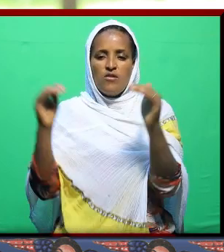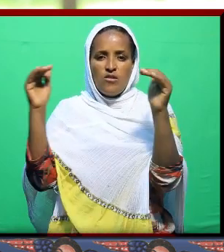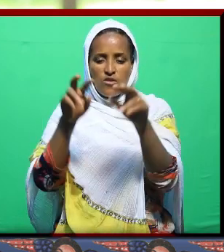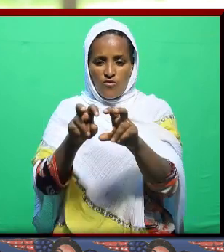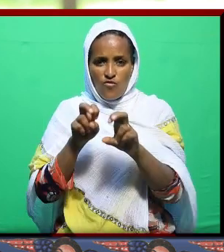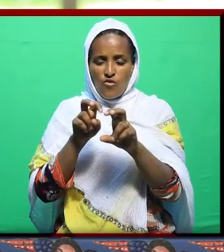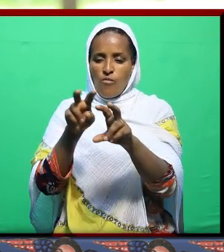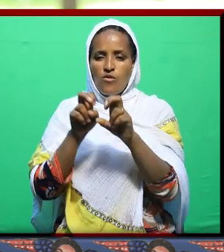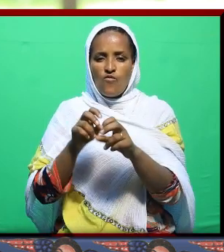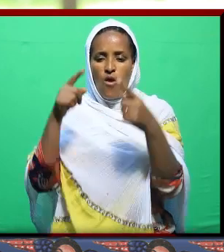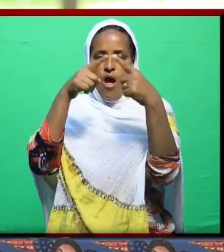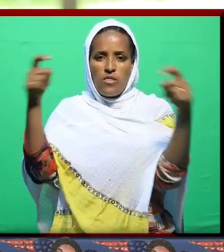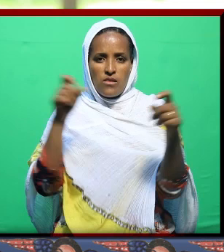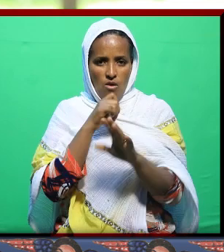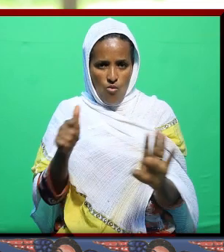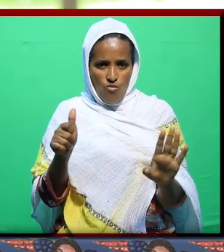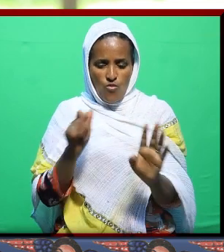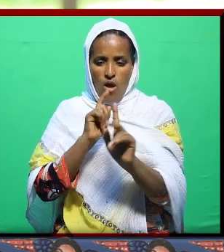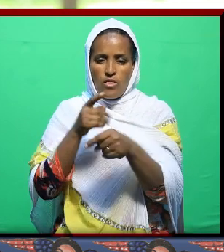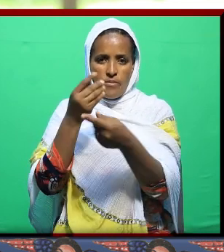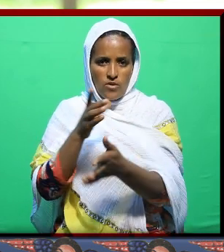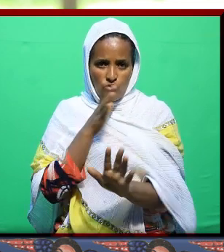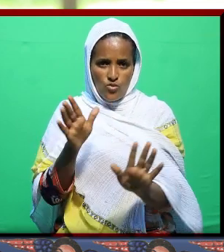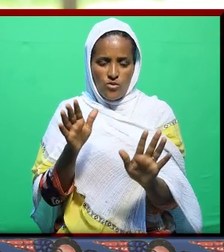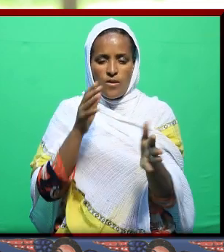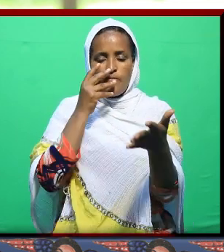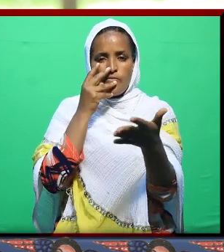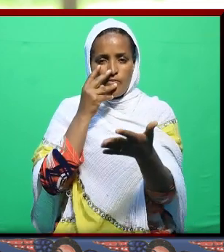በኩይ ክፉን በክፉ አትቃወሙት